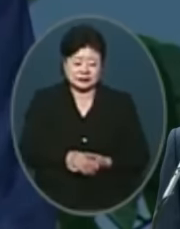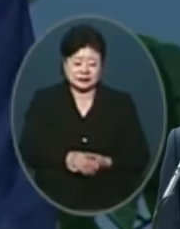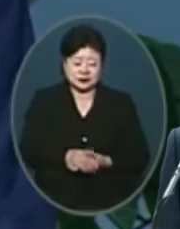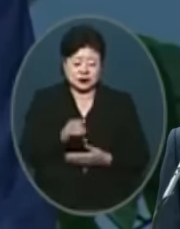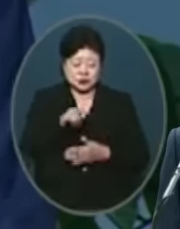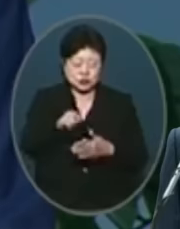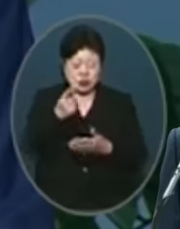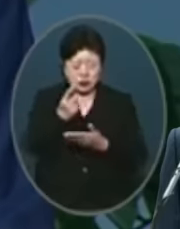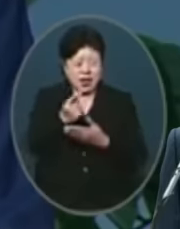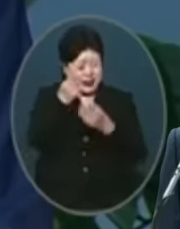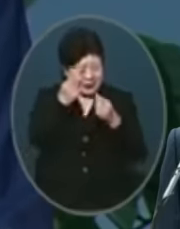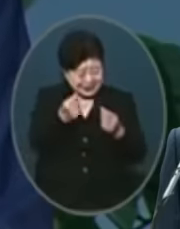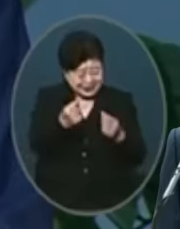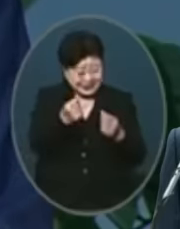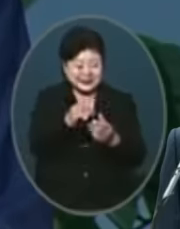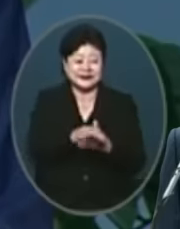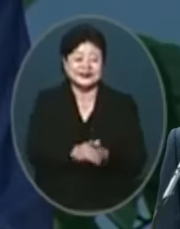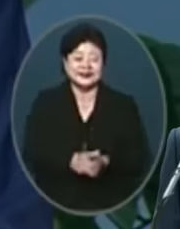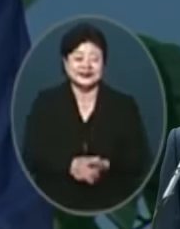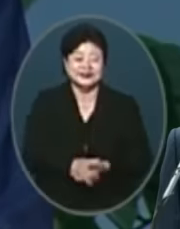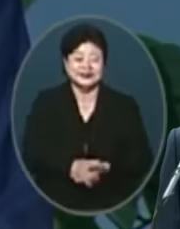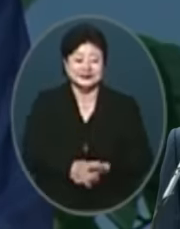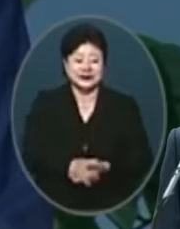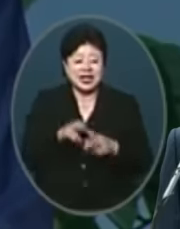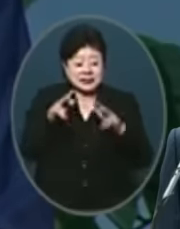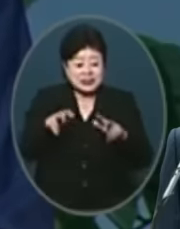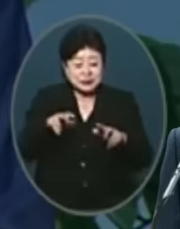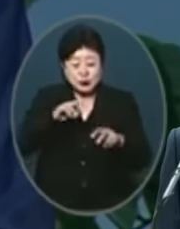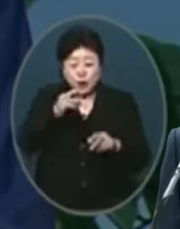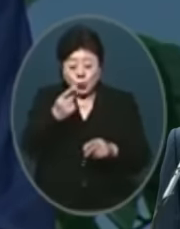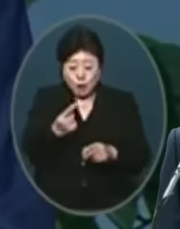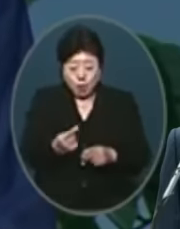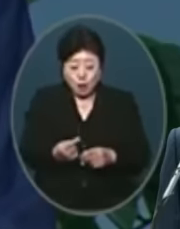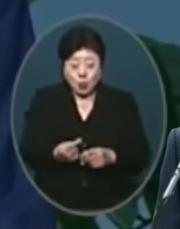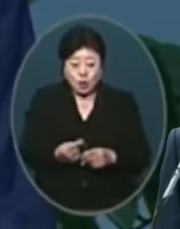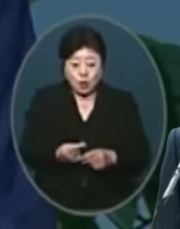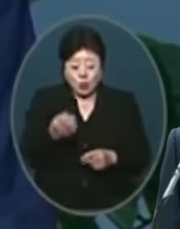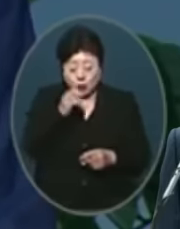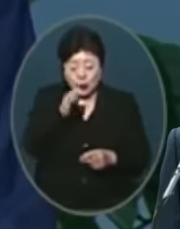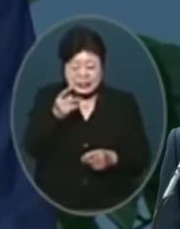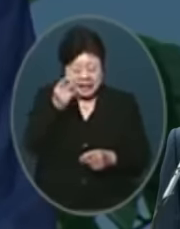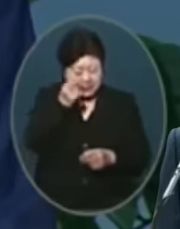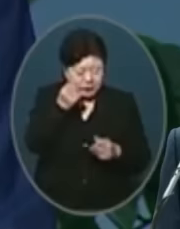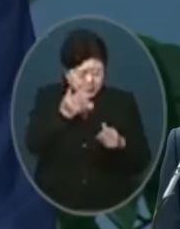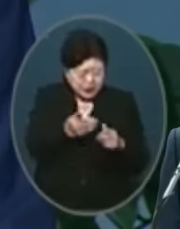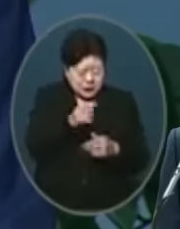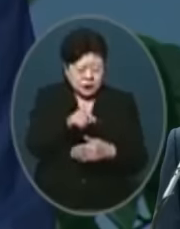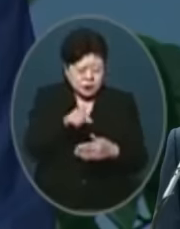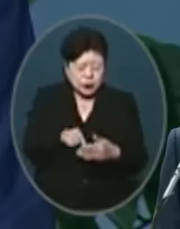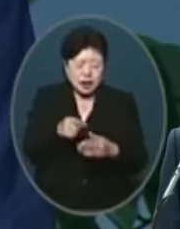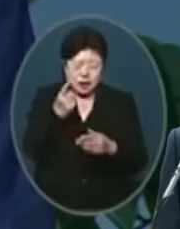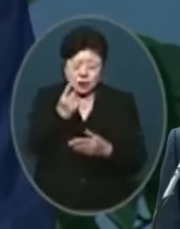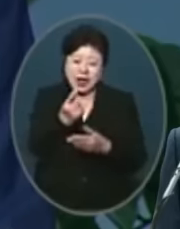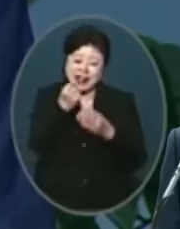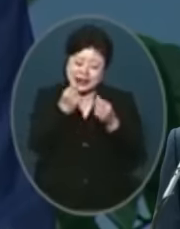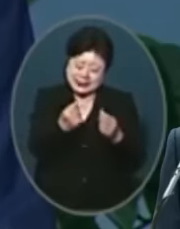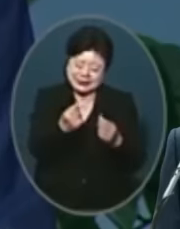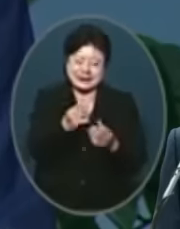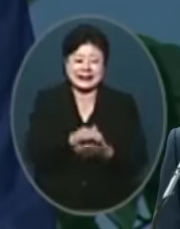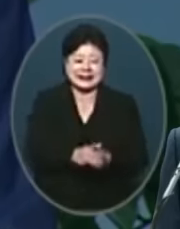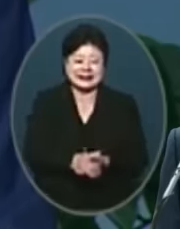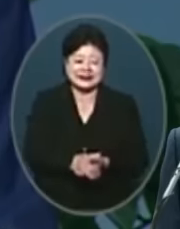우리 속에 와서 계신 것입니다. 지금도 보혜사 성령은 여러분 속에 와서 계신 것입니다.